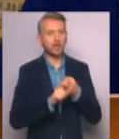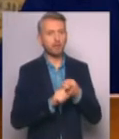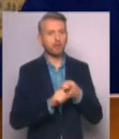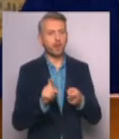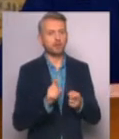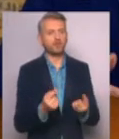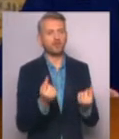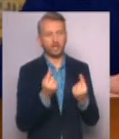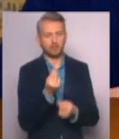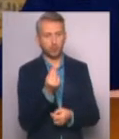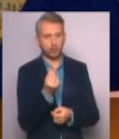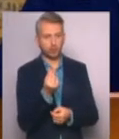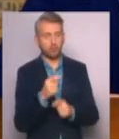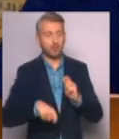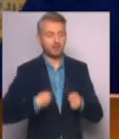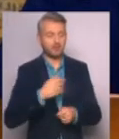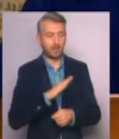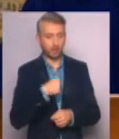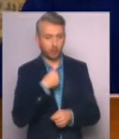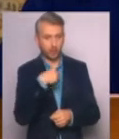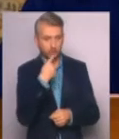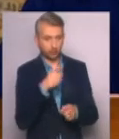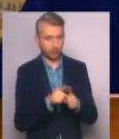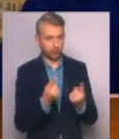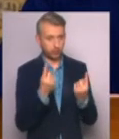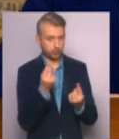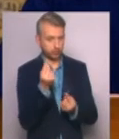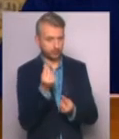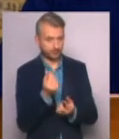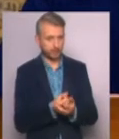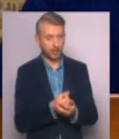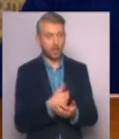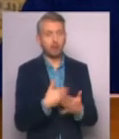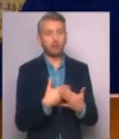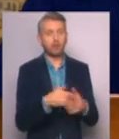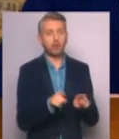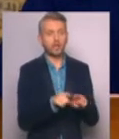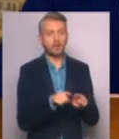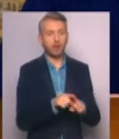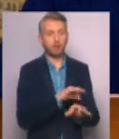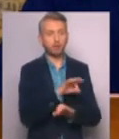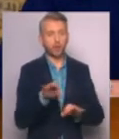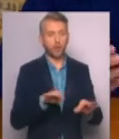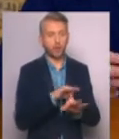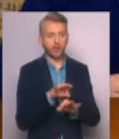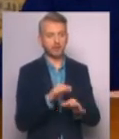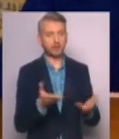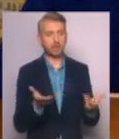великими коштами. Недаремно я говорю про такі об'єми цифр. Для прикладу, такий самий проєкт,